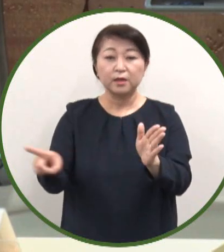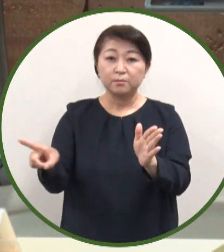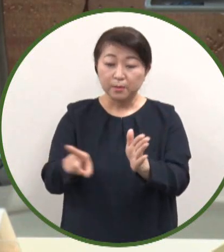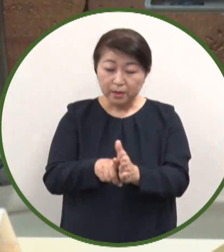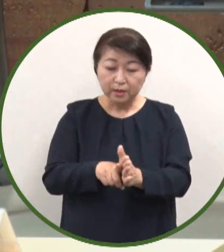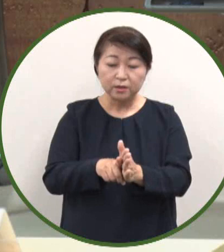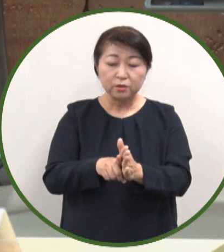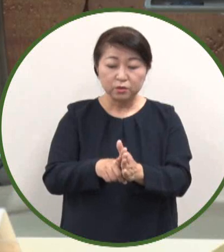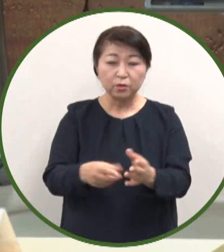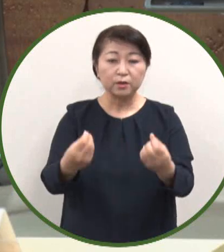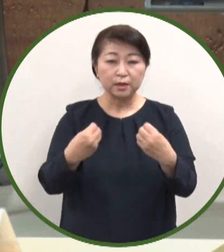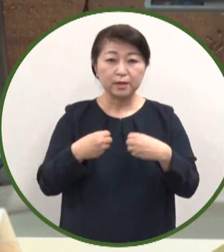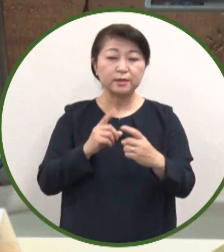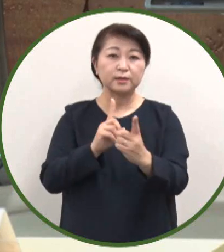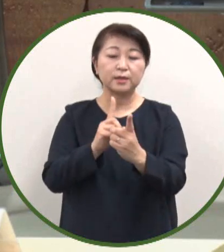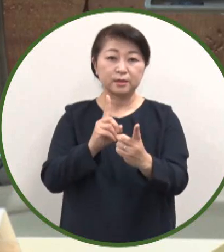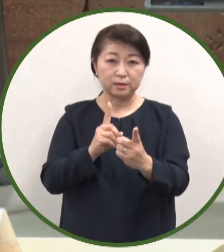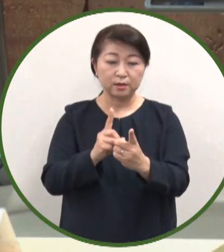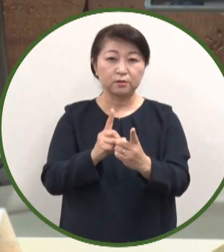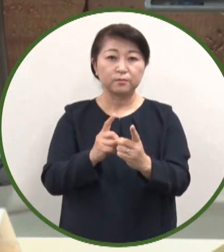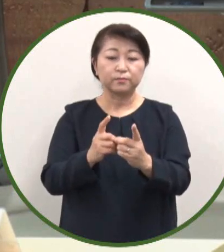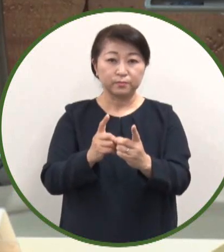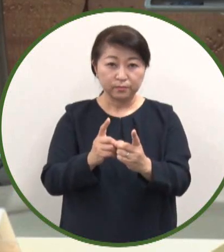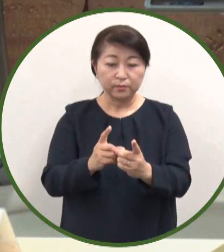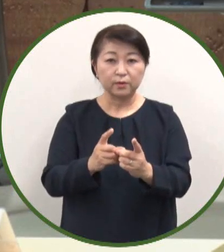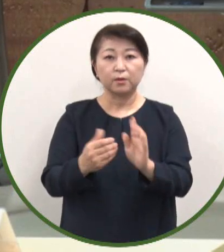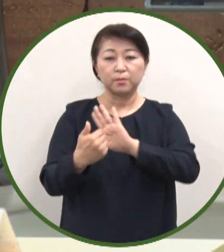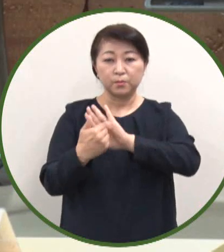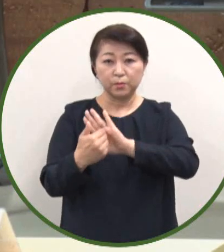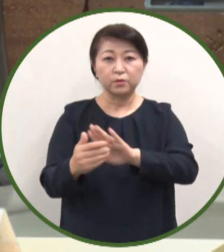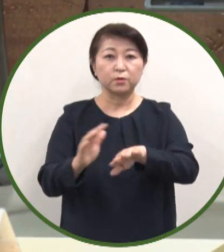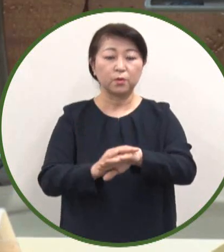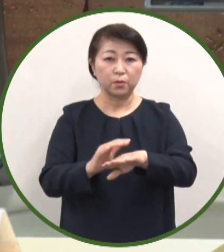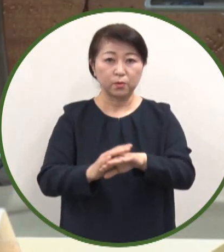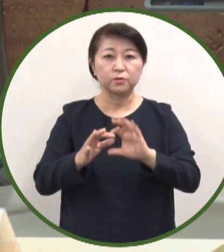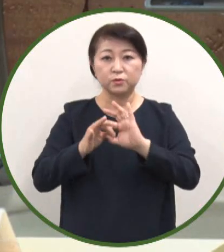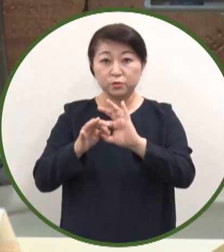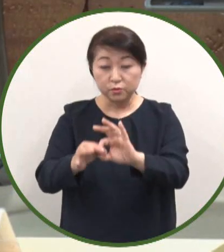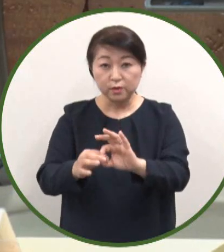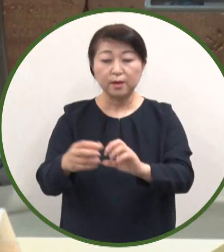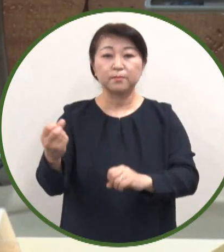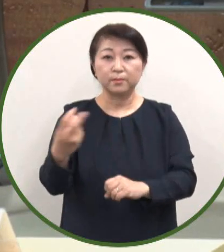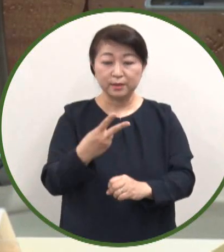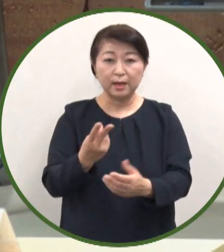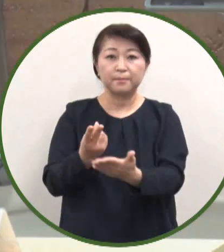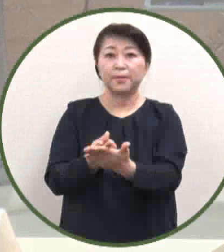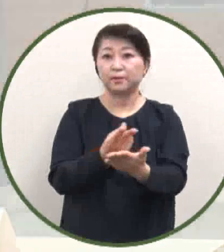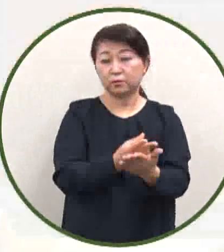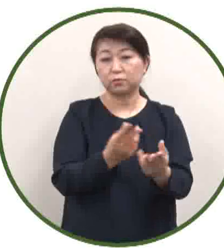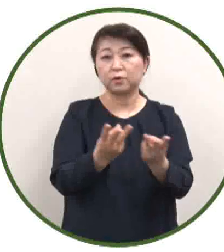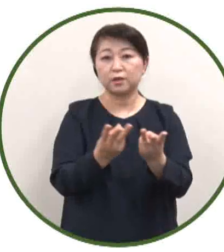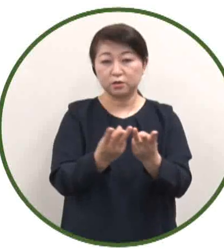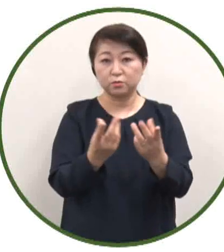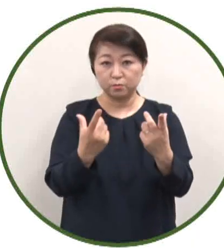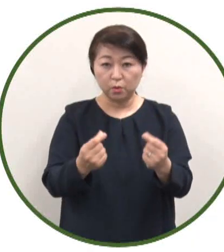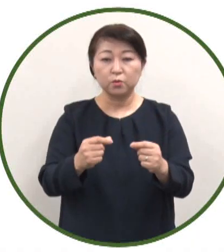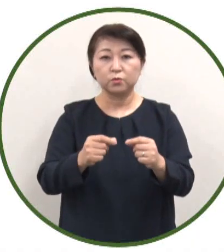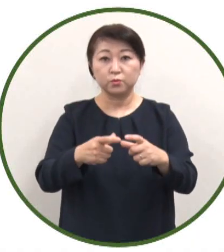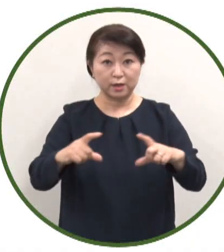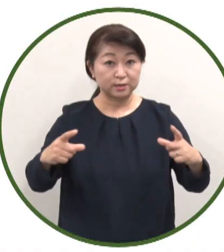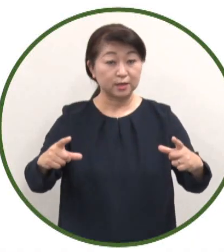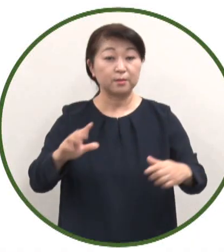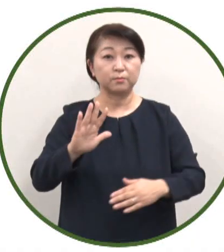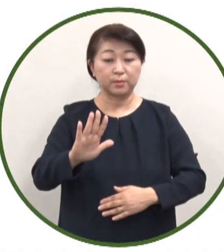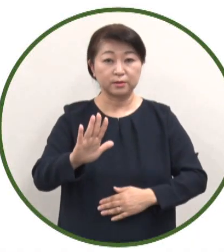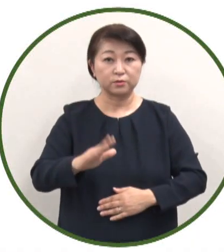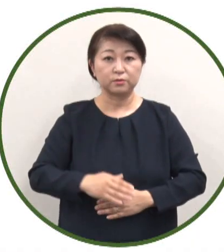とともに、病床、それから宿泊療養施設の拡充も続けてきたところであります。黒い点線が